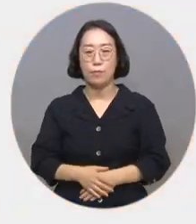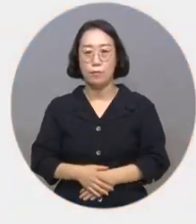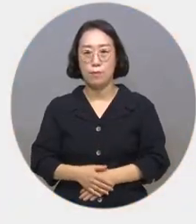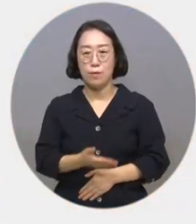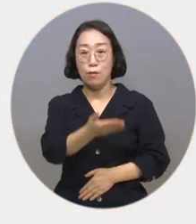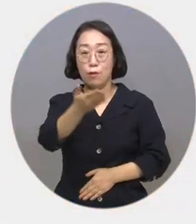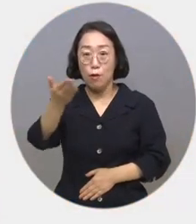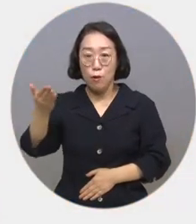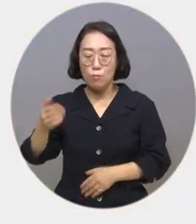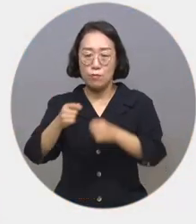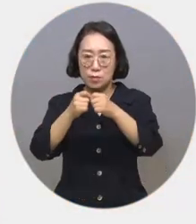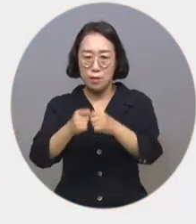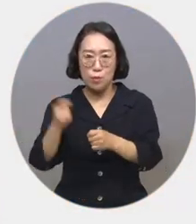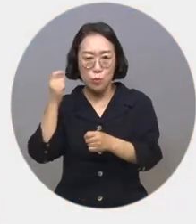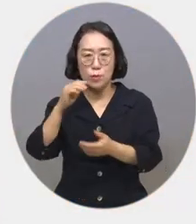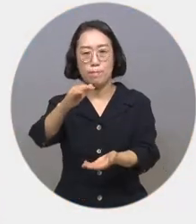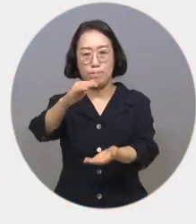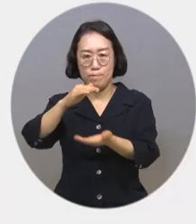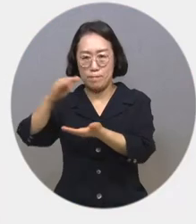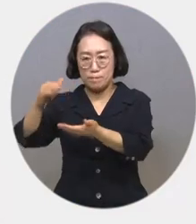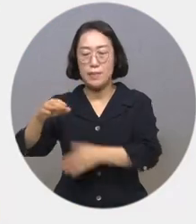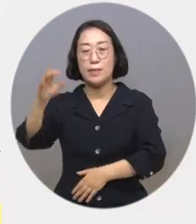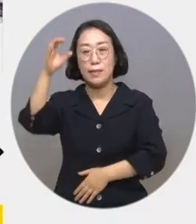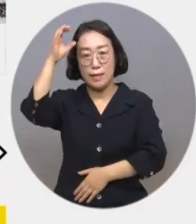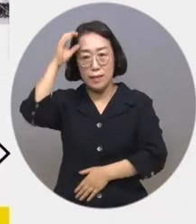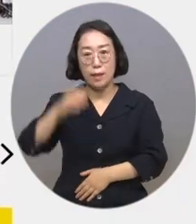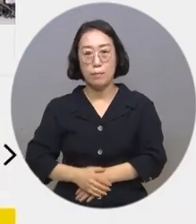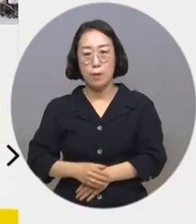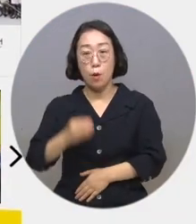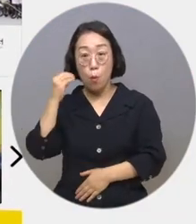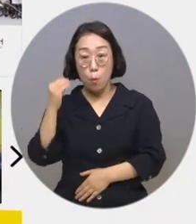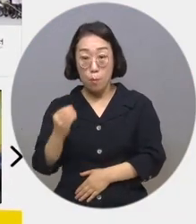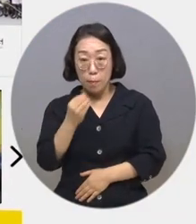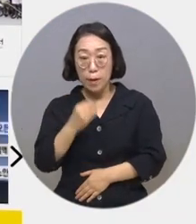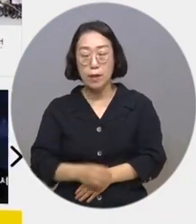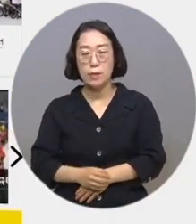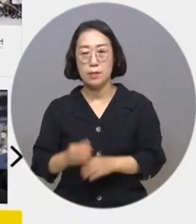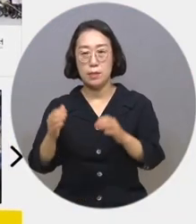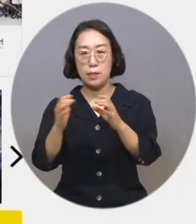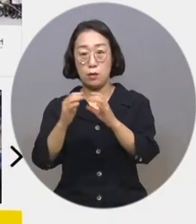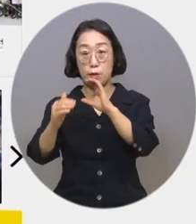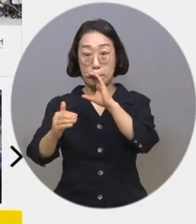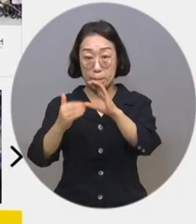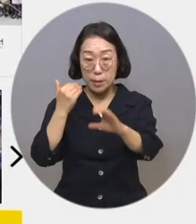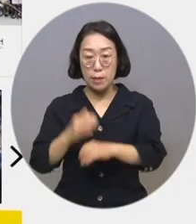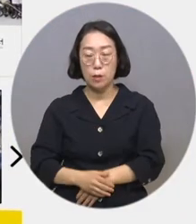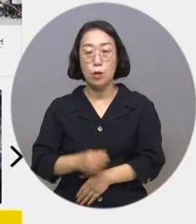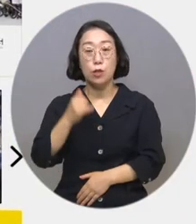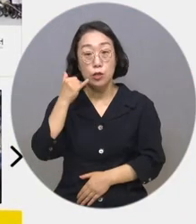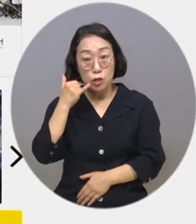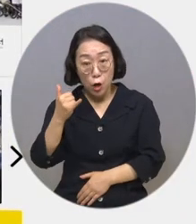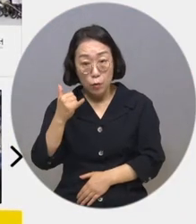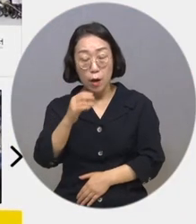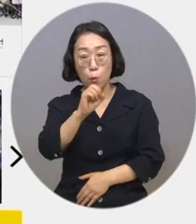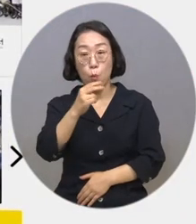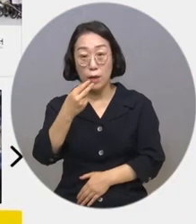시청자 여러분의 제보를 기다립니다. 웰페어뉴스 홈페이지 또는 전자우편 전화번호